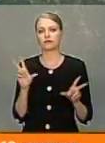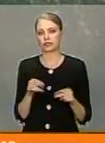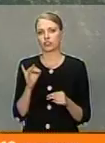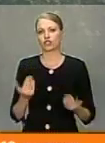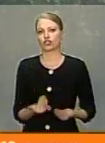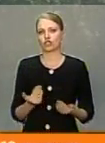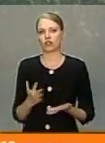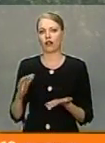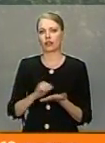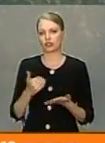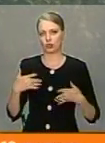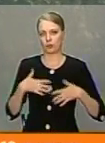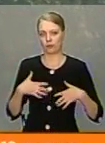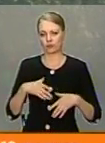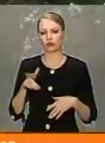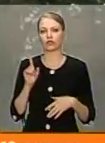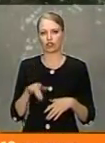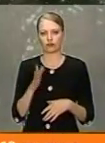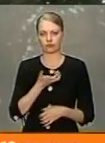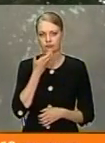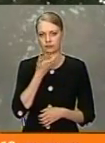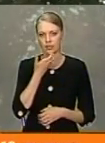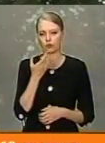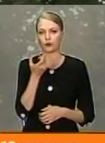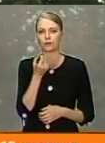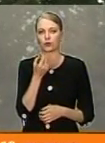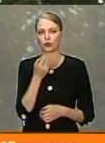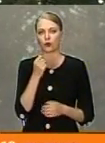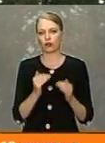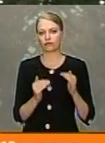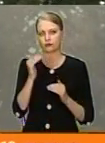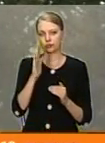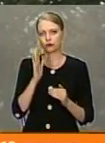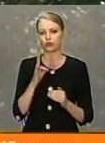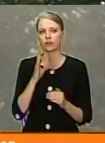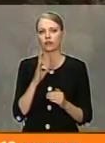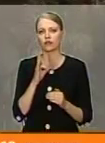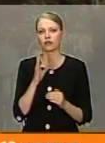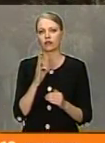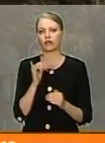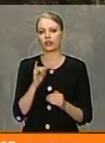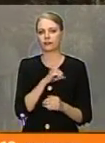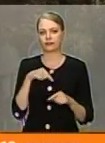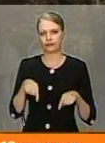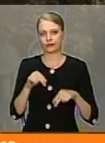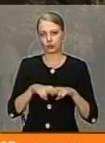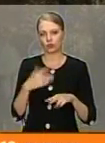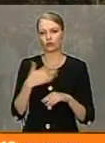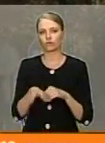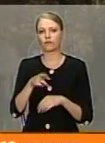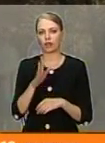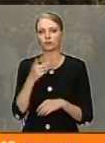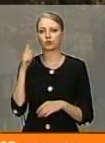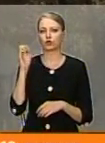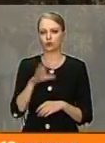Пощастить і жителям анексованого Криму. Там буде так само тепло. Трохи підстрибнуть позначки на термометрах в столиці. Вже в п'ятницю буде